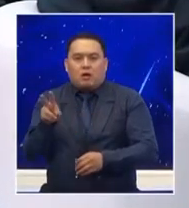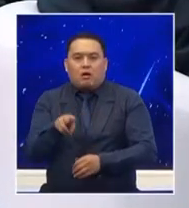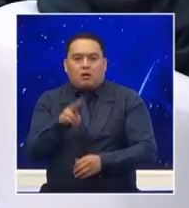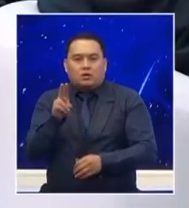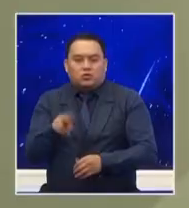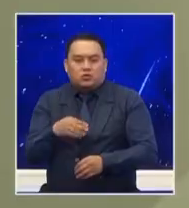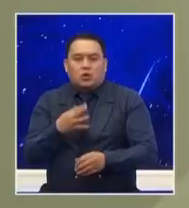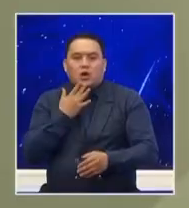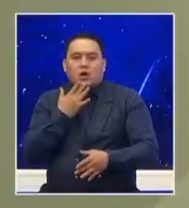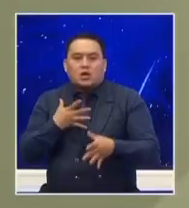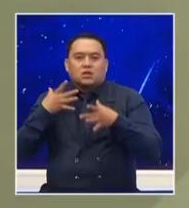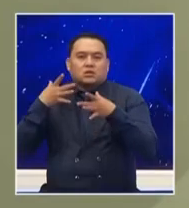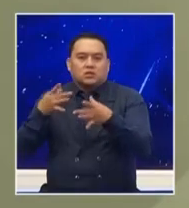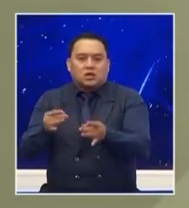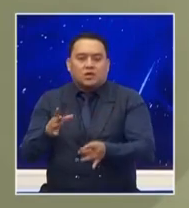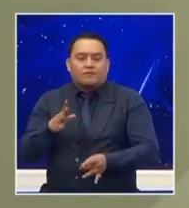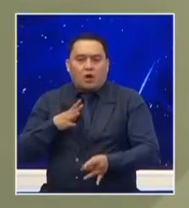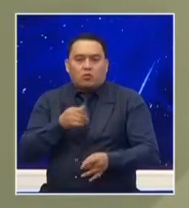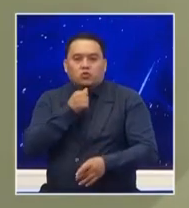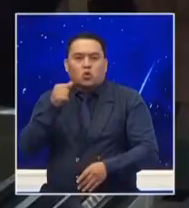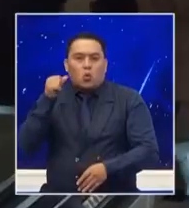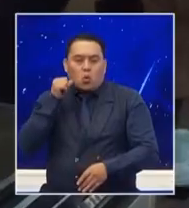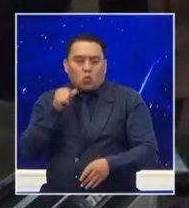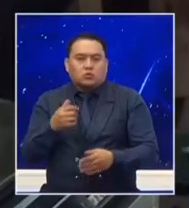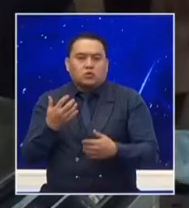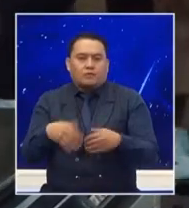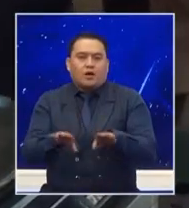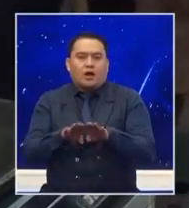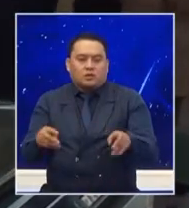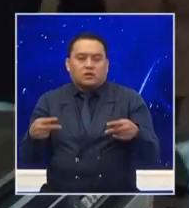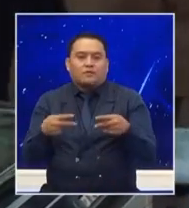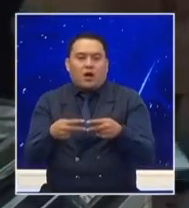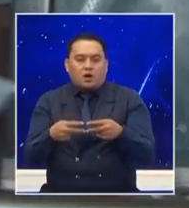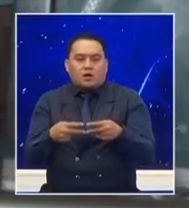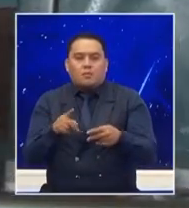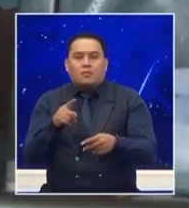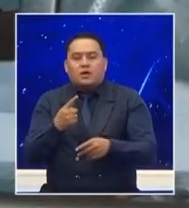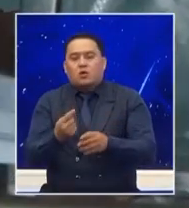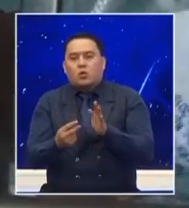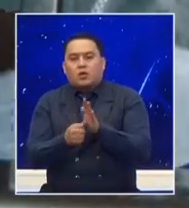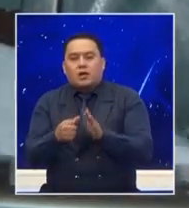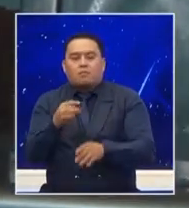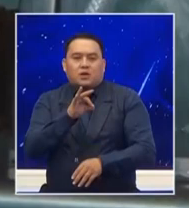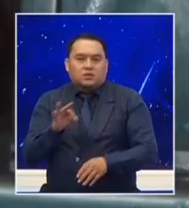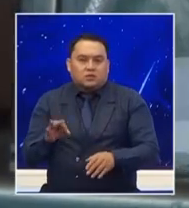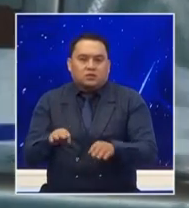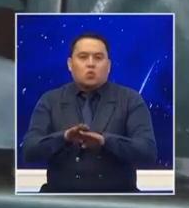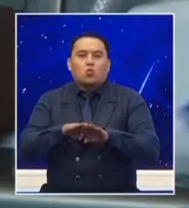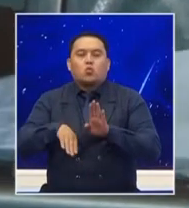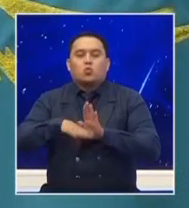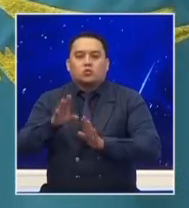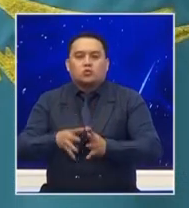өнімі экспортқа жіберілген. Өткен жылдың осы мерзімімен салыстырғанда 1,2%-ға